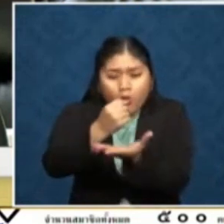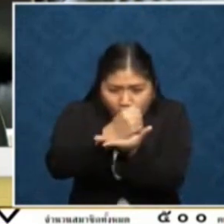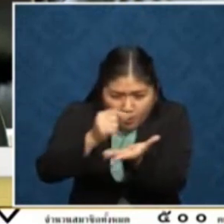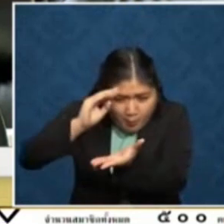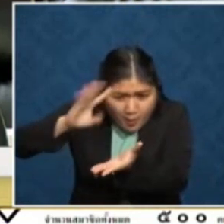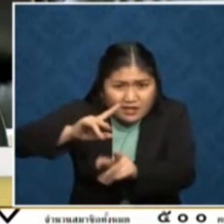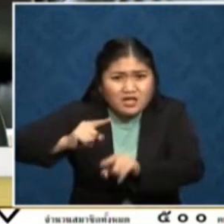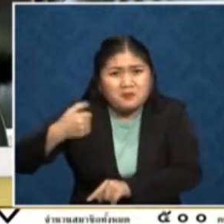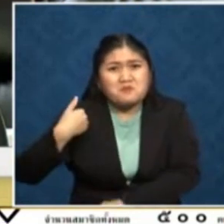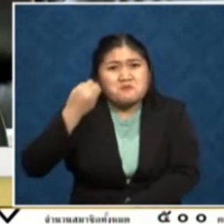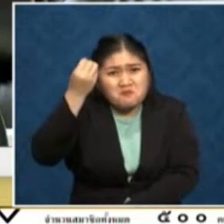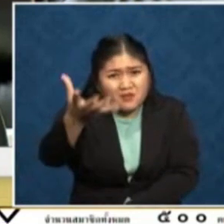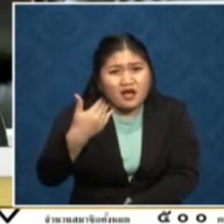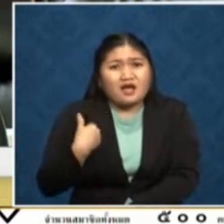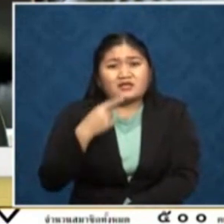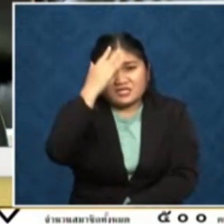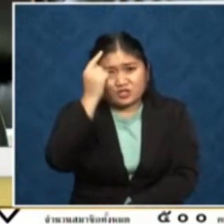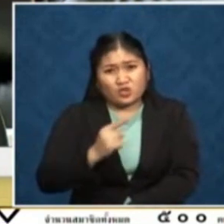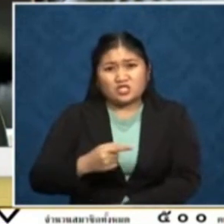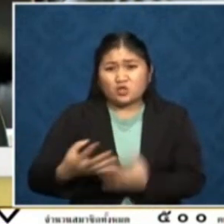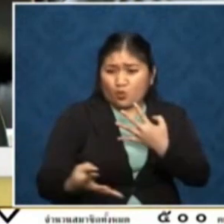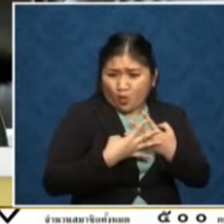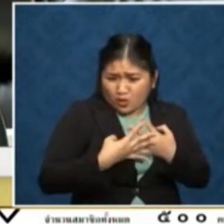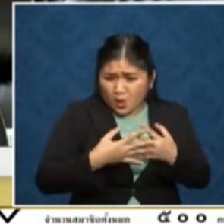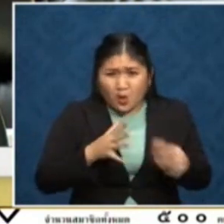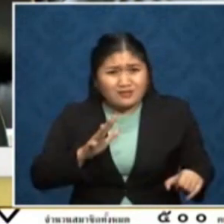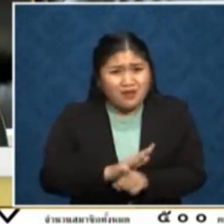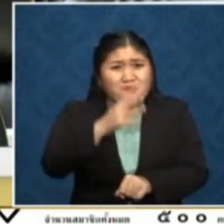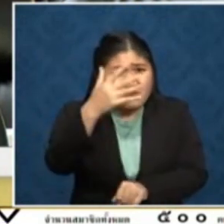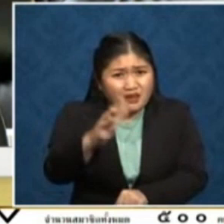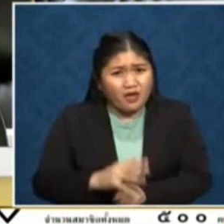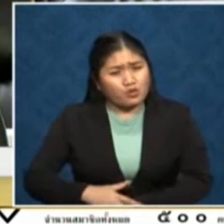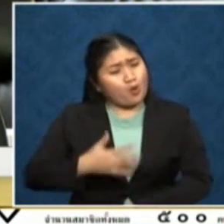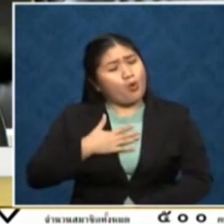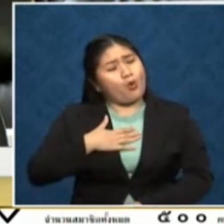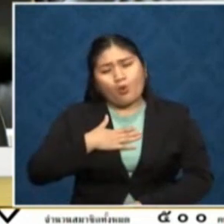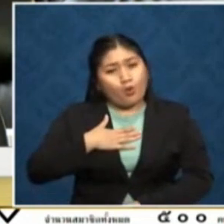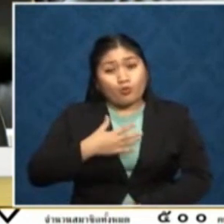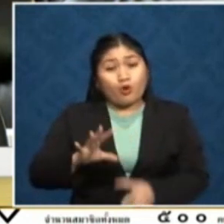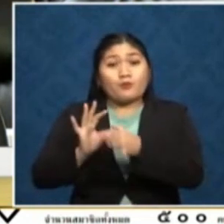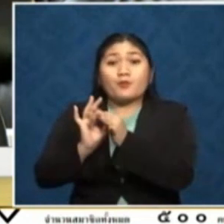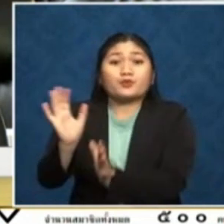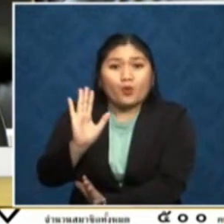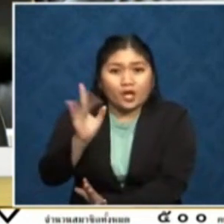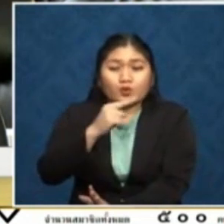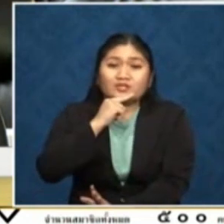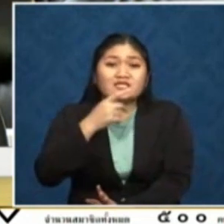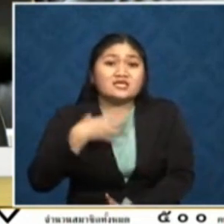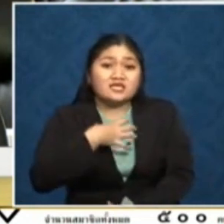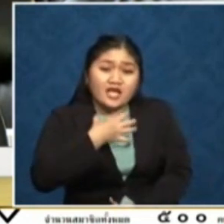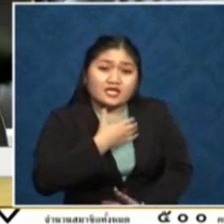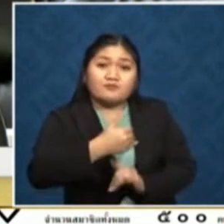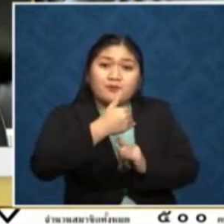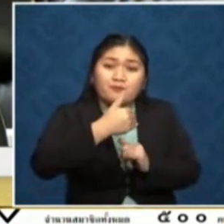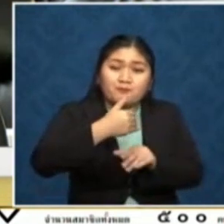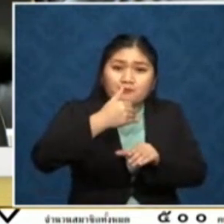าเกิดว่ามีเหตุการณ์เกิดขึ้นในขณะนั้นผมห่วงเพราะว่าเดี๋ยวนี้ยาบ้ามันเยอะที่คุมขังมันก็จะไม่มีอยู่แล้วน